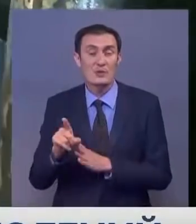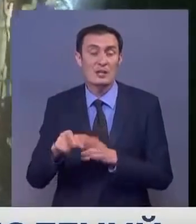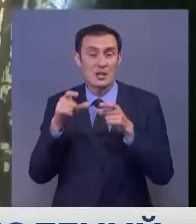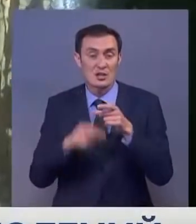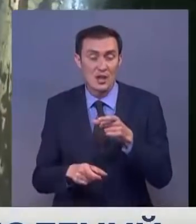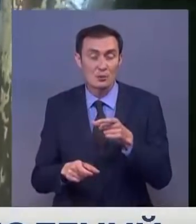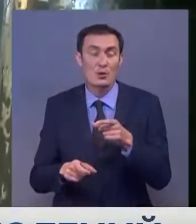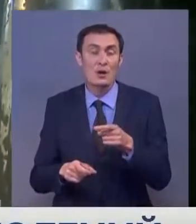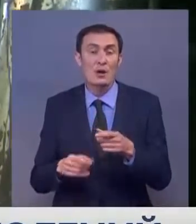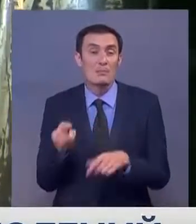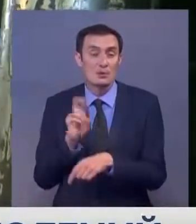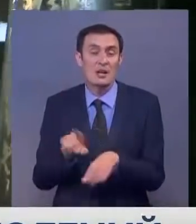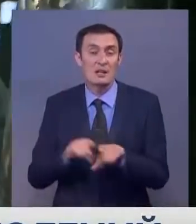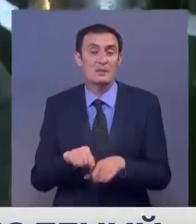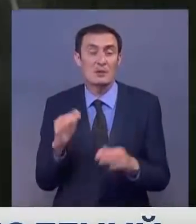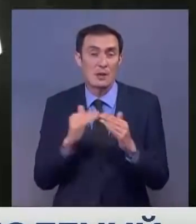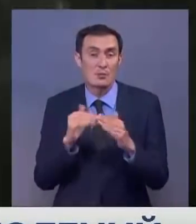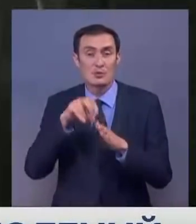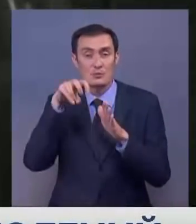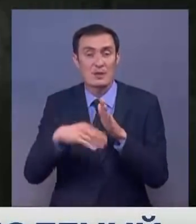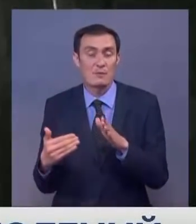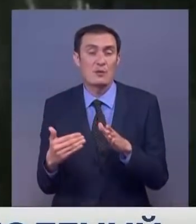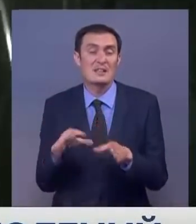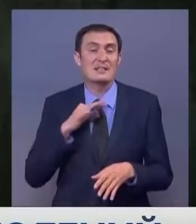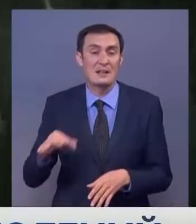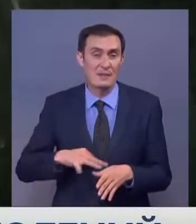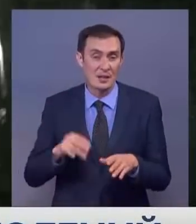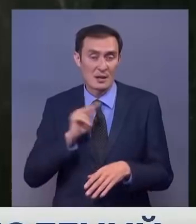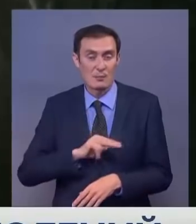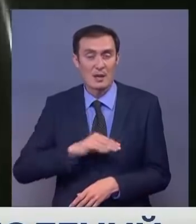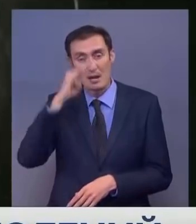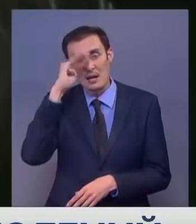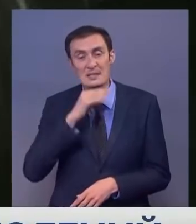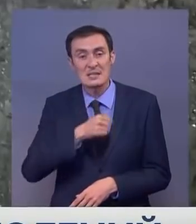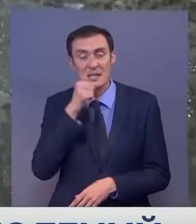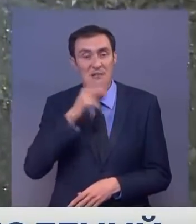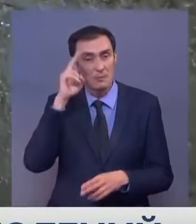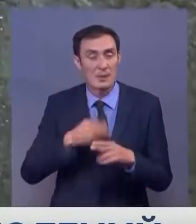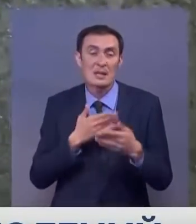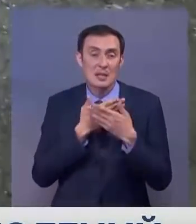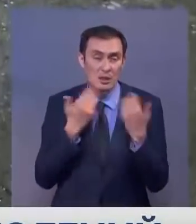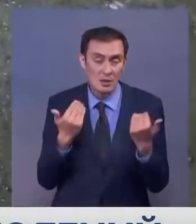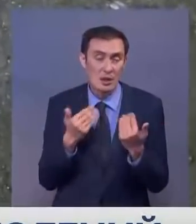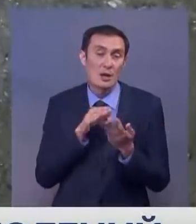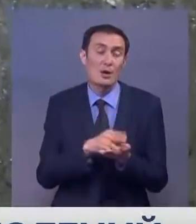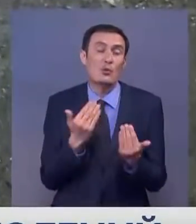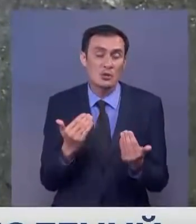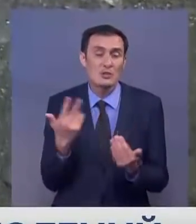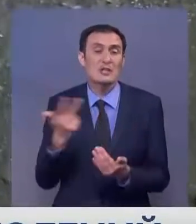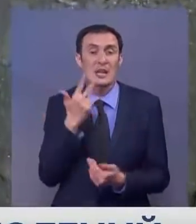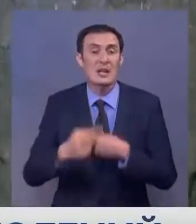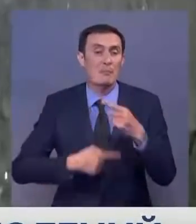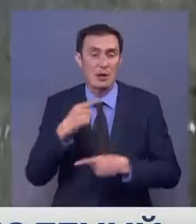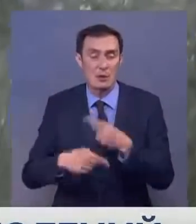шахту Казахстанской, уже как к себе домой спустились и все его сыновья. Отца и старшего брата уже нет, но им на смену приходит